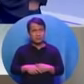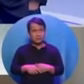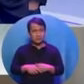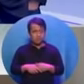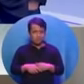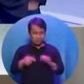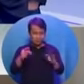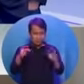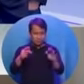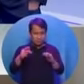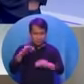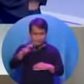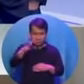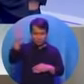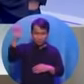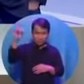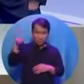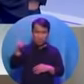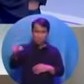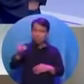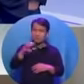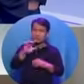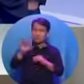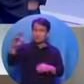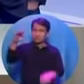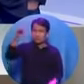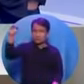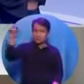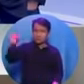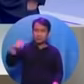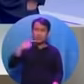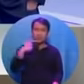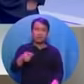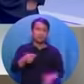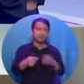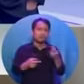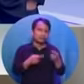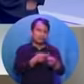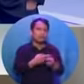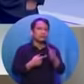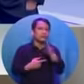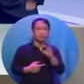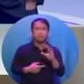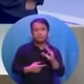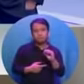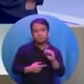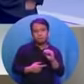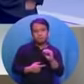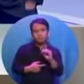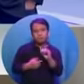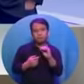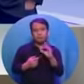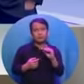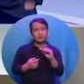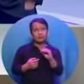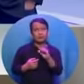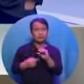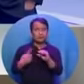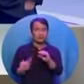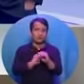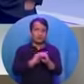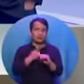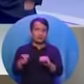ng ilaw, sasabihan lang po ni Papa na ipatayin mo yung ilaw, tapos ang dami na po niya sinasabi. Tapos hanggang sa